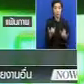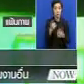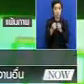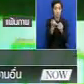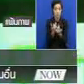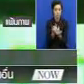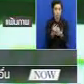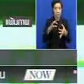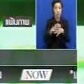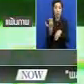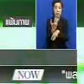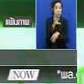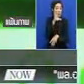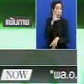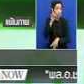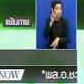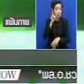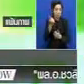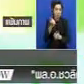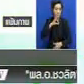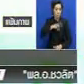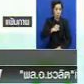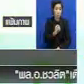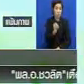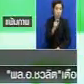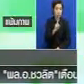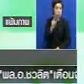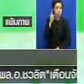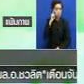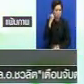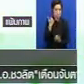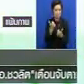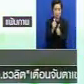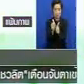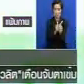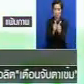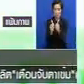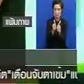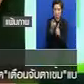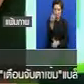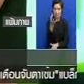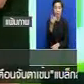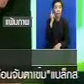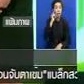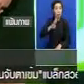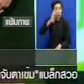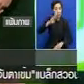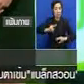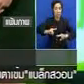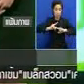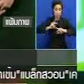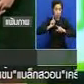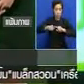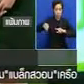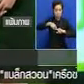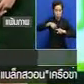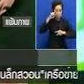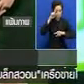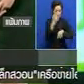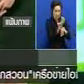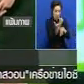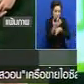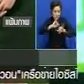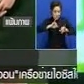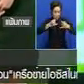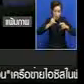นก็บอกว่าการแข่งขันจะสูงขึ้นผู้ประกอบการจะต้องรับมือจากการแข่งขันของบรรดาผู้ประกอบ